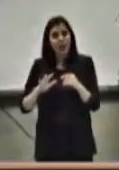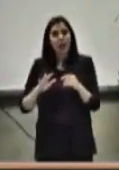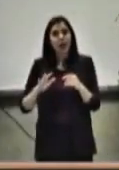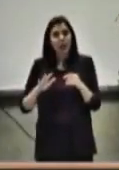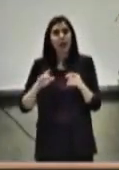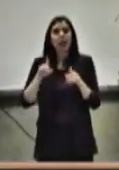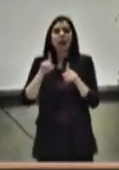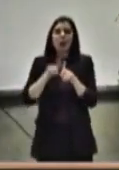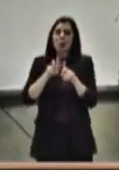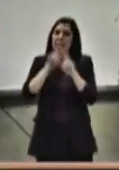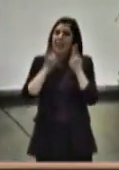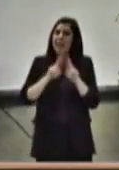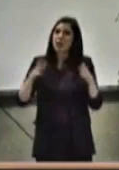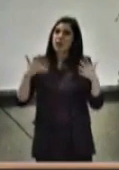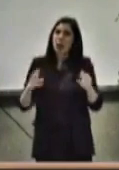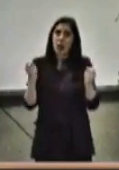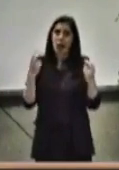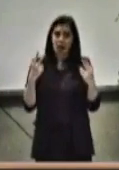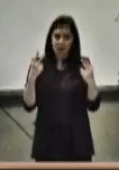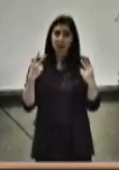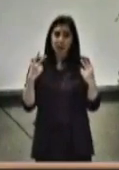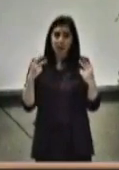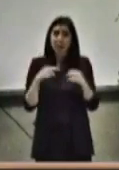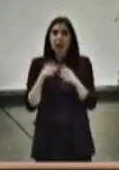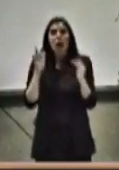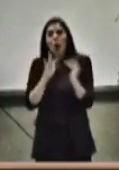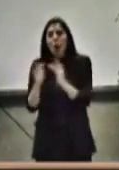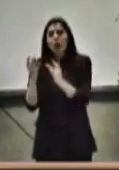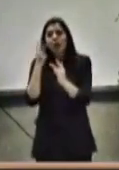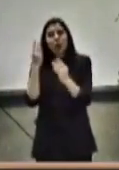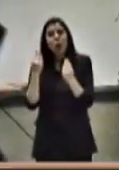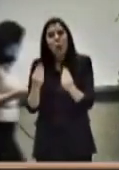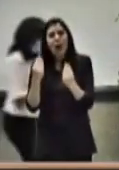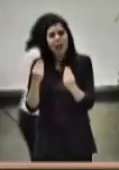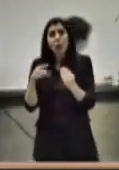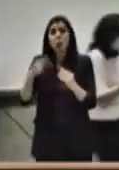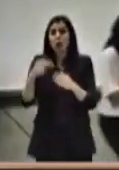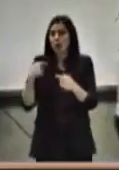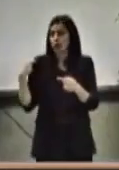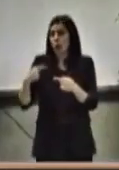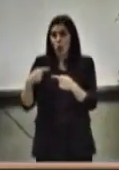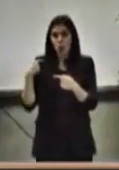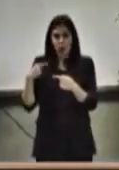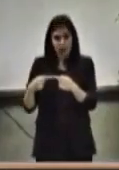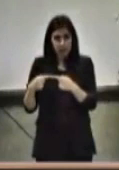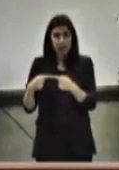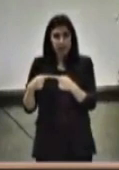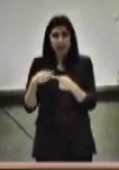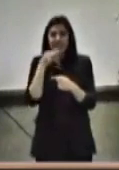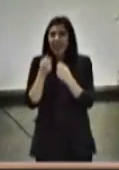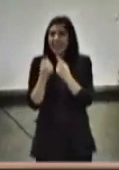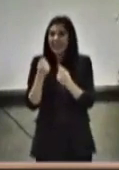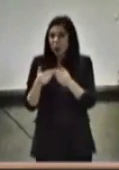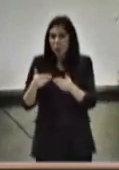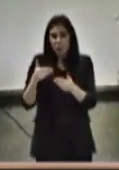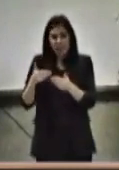livello internazionale, i contatti vengono tracciati nelle ultime 48 ore, fondamentalmente, quindi un periodo, quelle presintomatiche, diciamo. Questo è